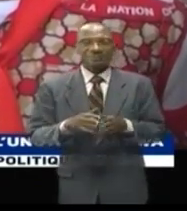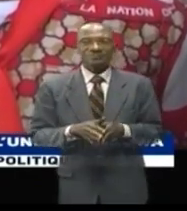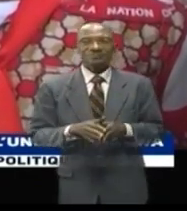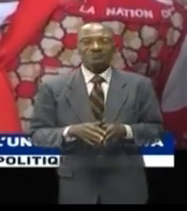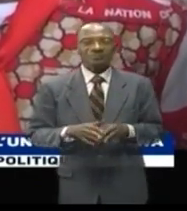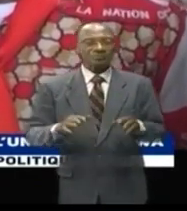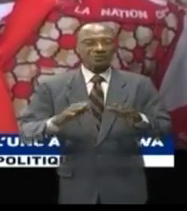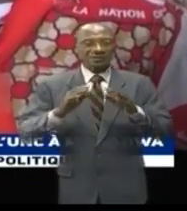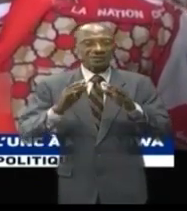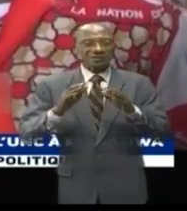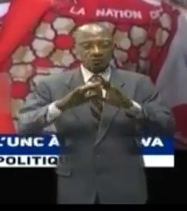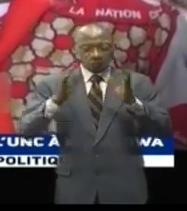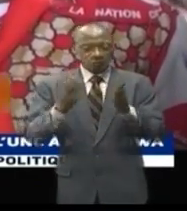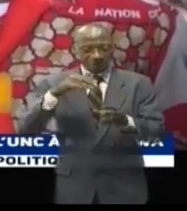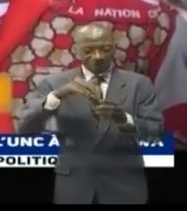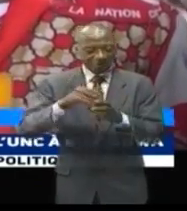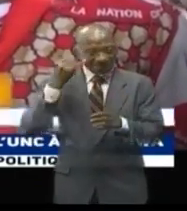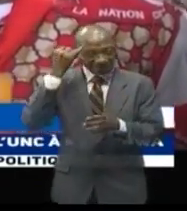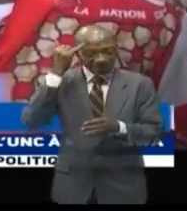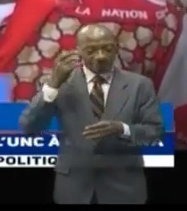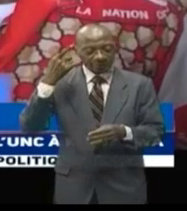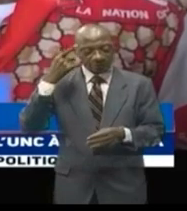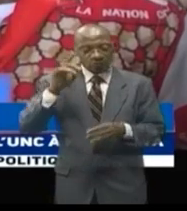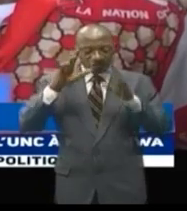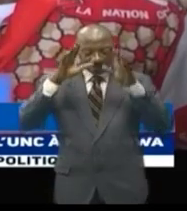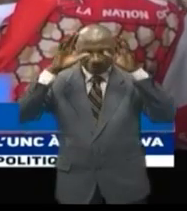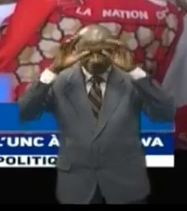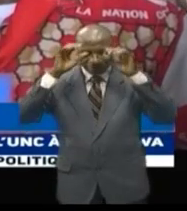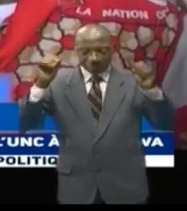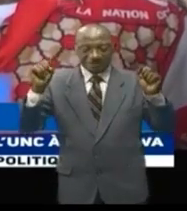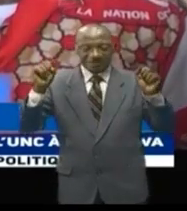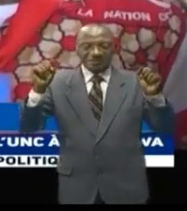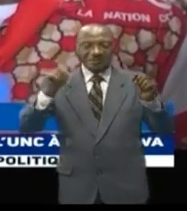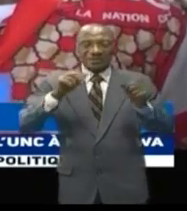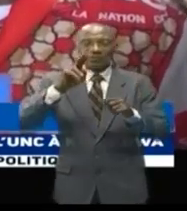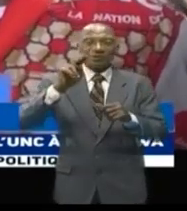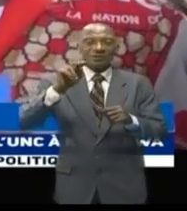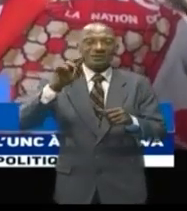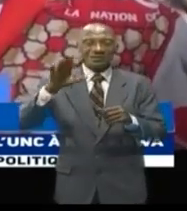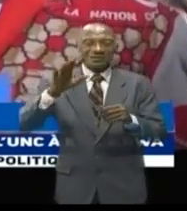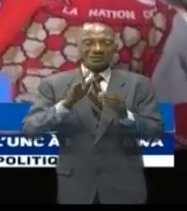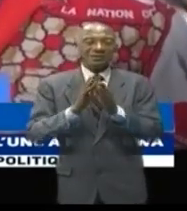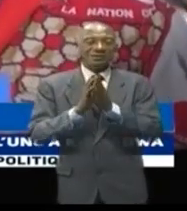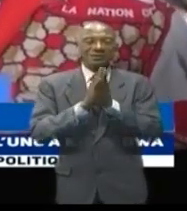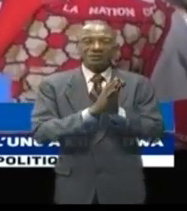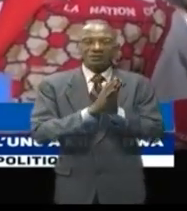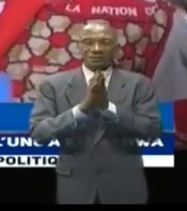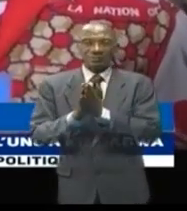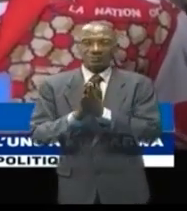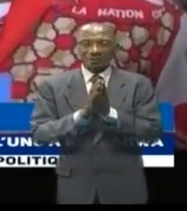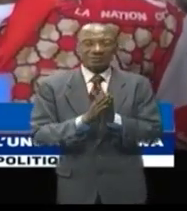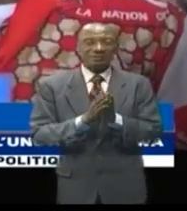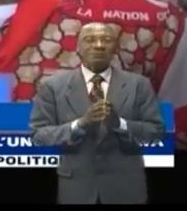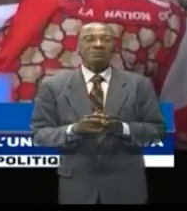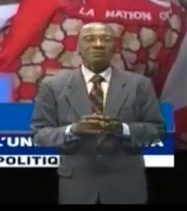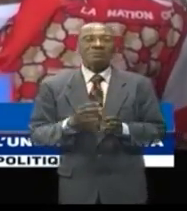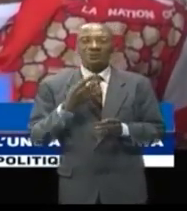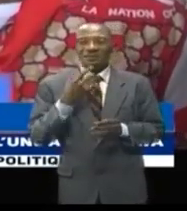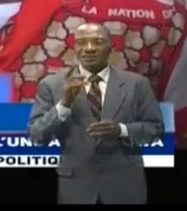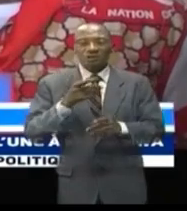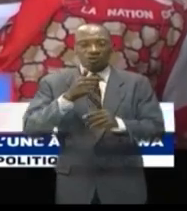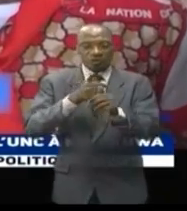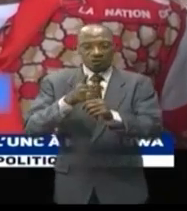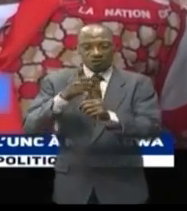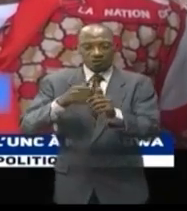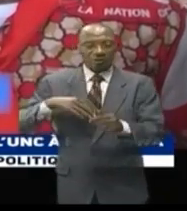notre président vital Kamé qui veut à ce que chaque membre du parti là où il est puisse mettre la main dans la pâte